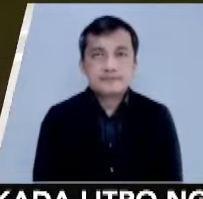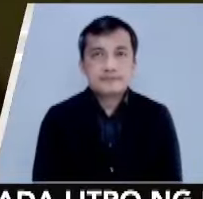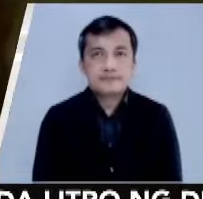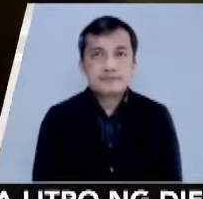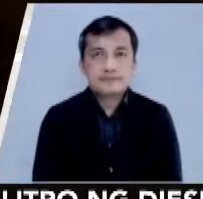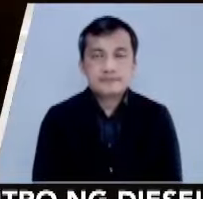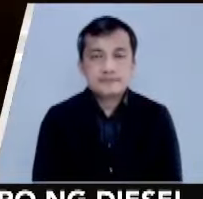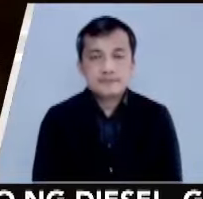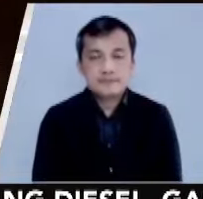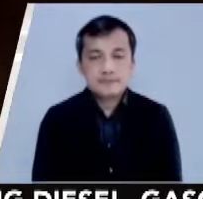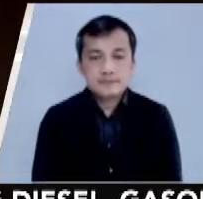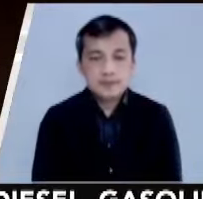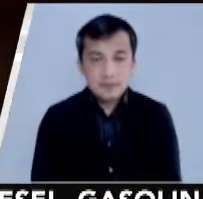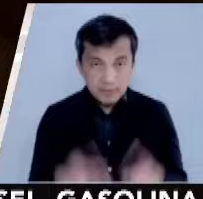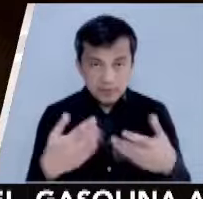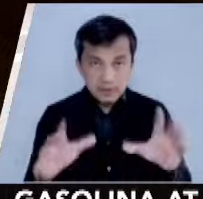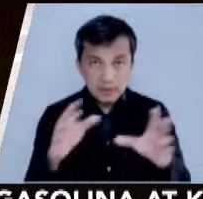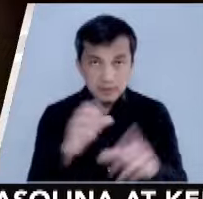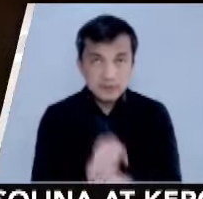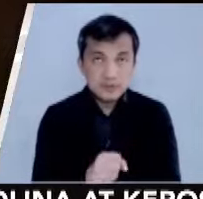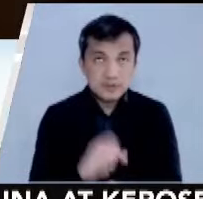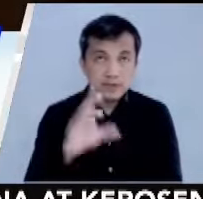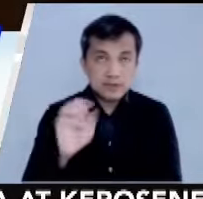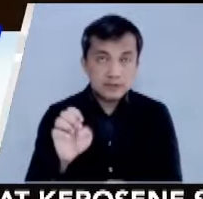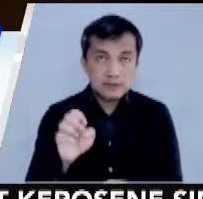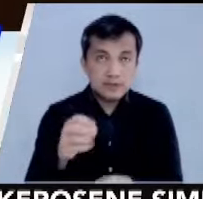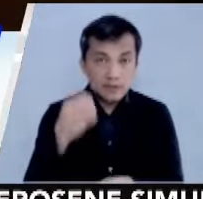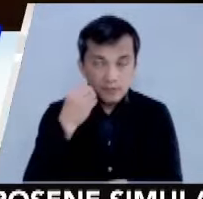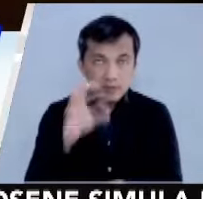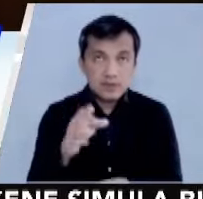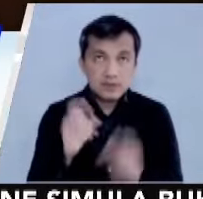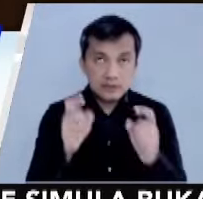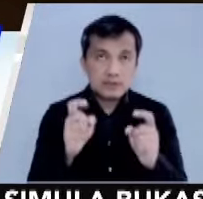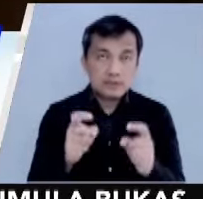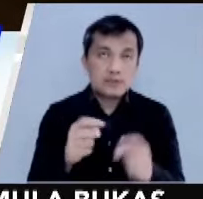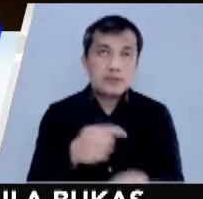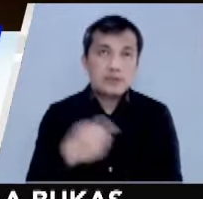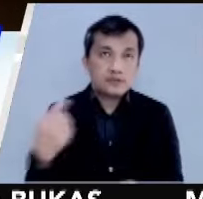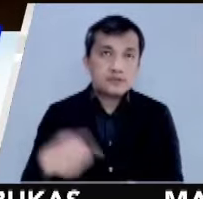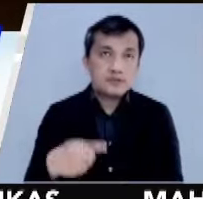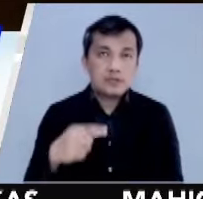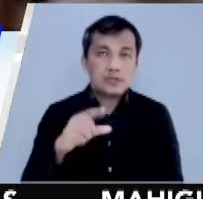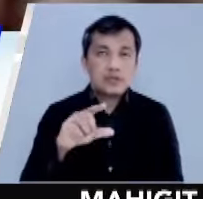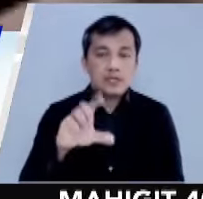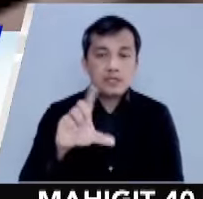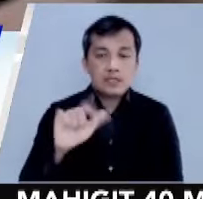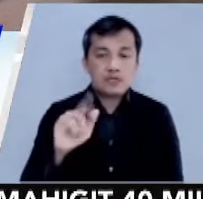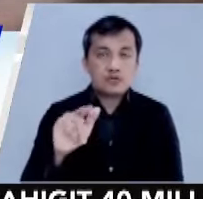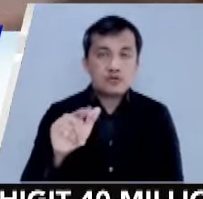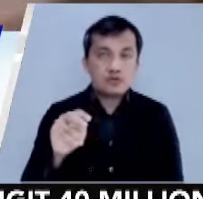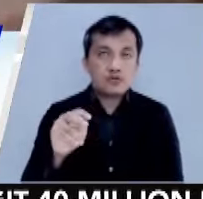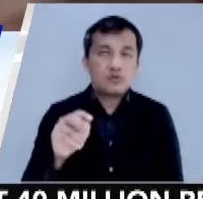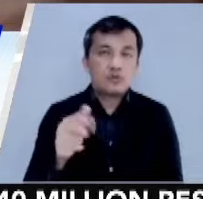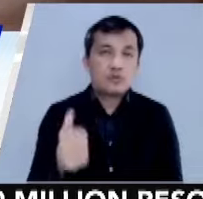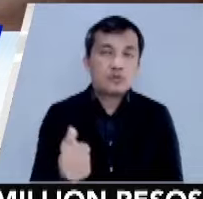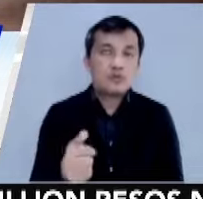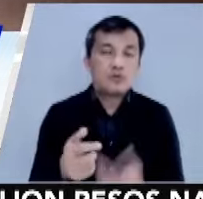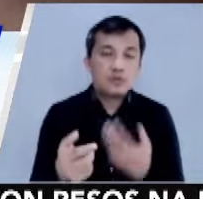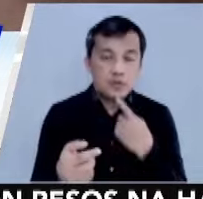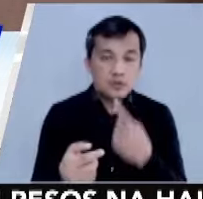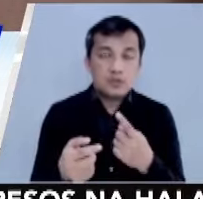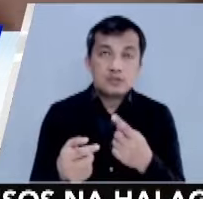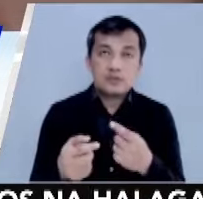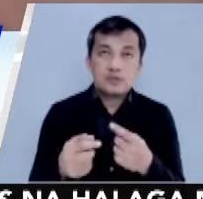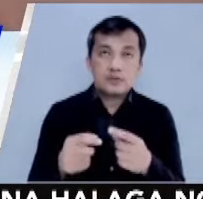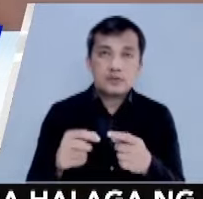Oras na matapos ang kanyang mga kaso, ipadedeport daw agad ang Chinese na si Lin Sun Han o Boss Boga. You have the right to remain. Ang umano'y illegal